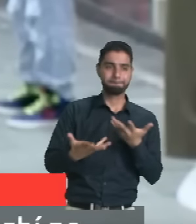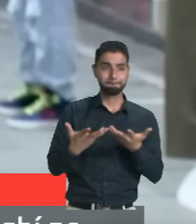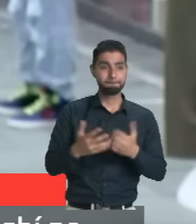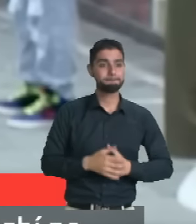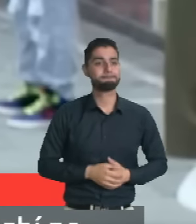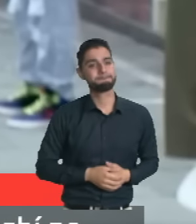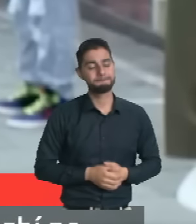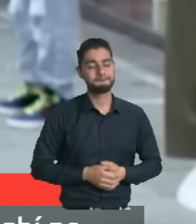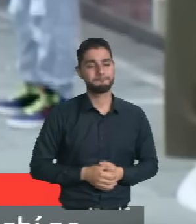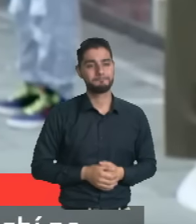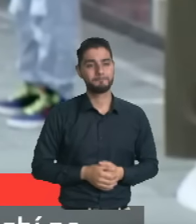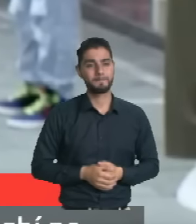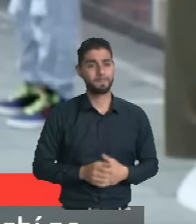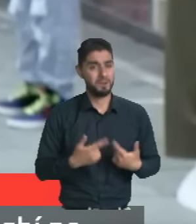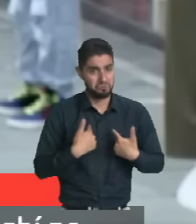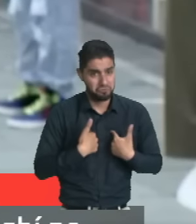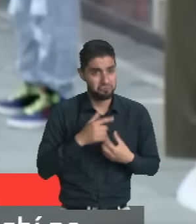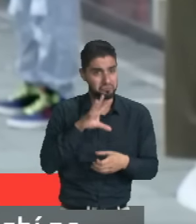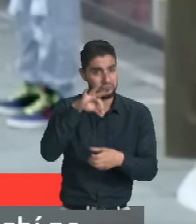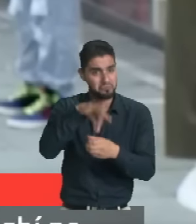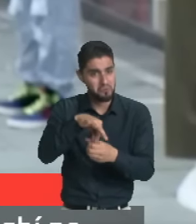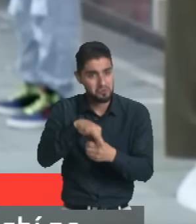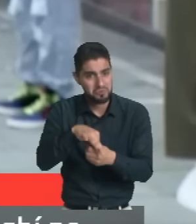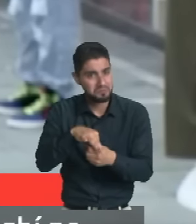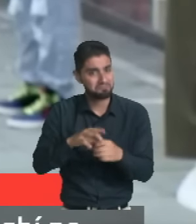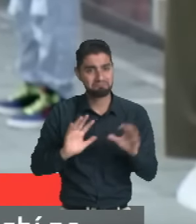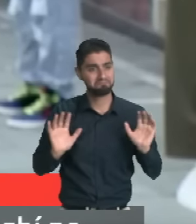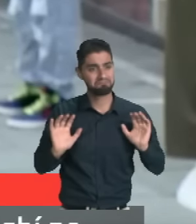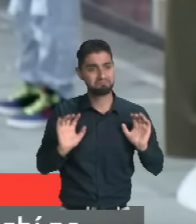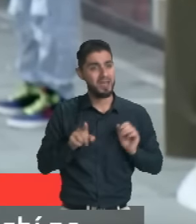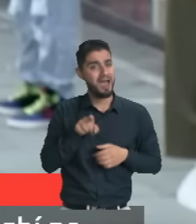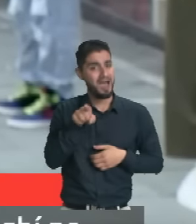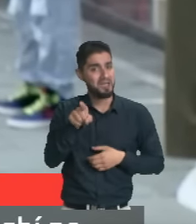اتفاقی نمی‌افته، یعنی هیچ تغییری حاصل نمیشه، به خاطر